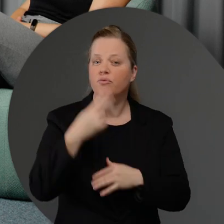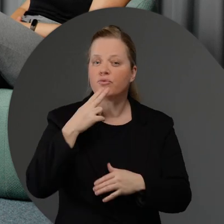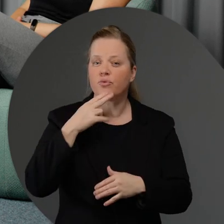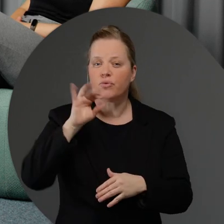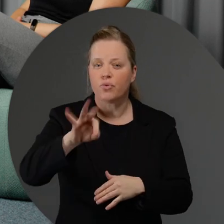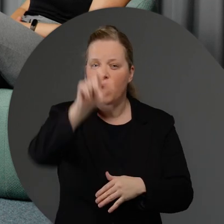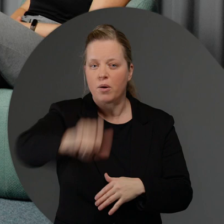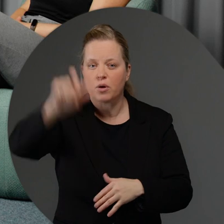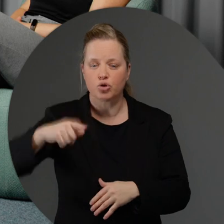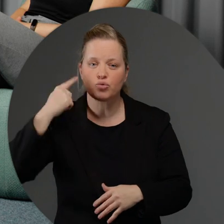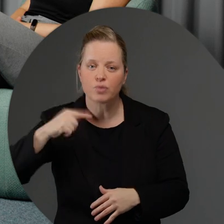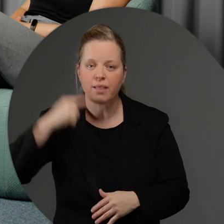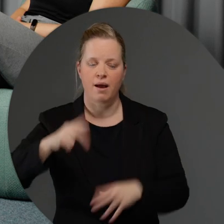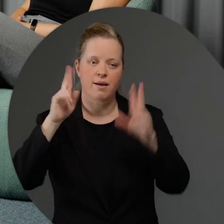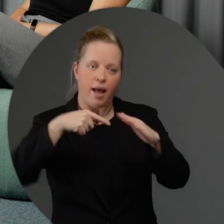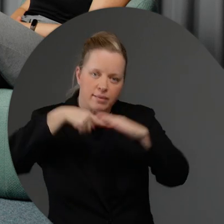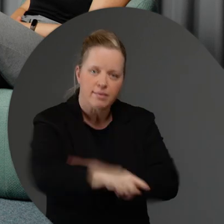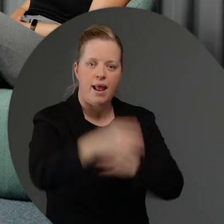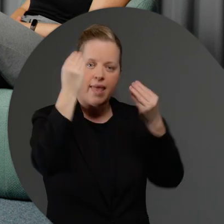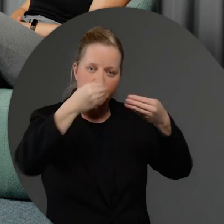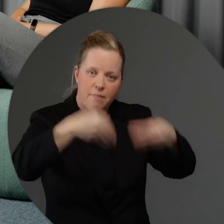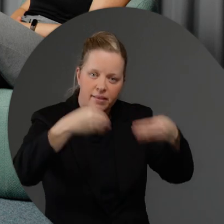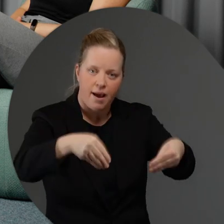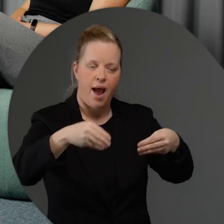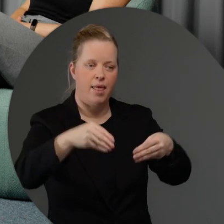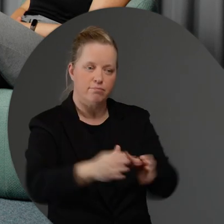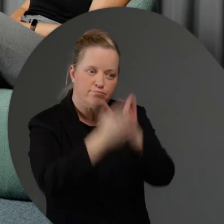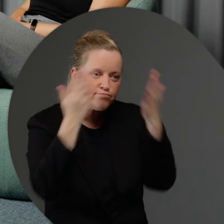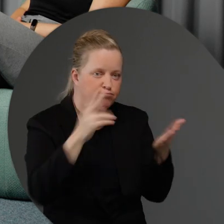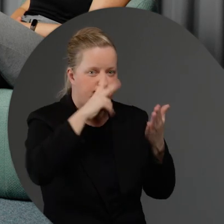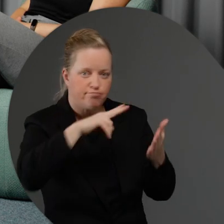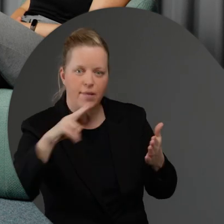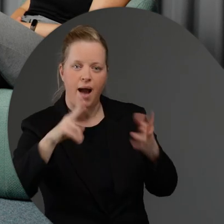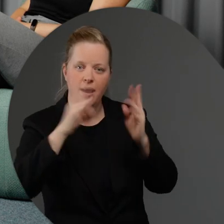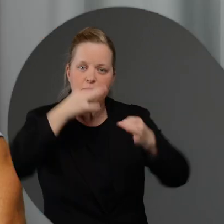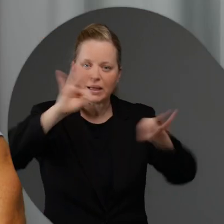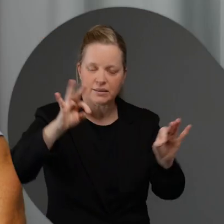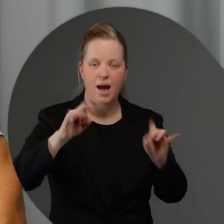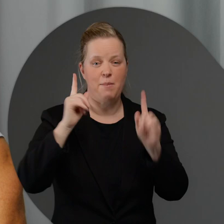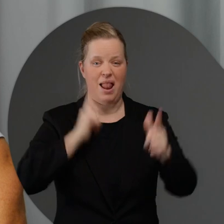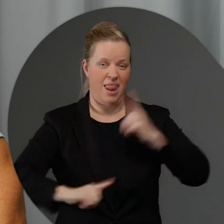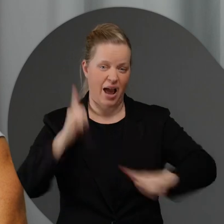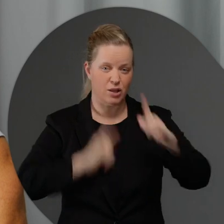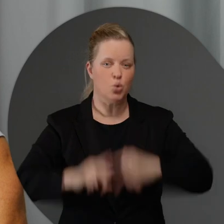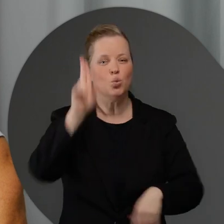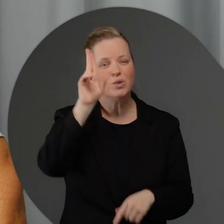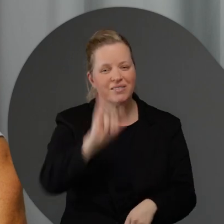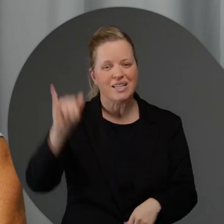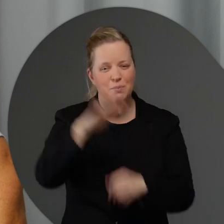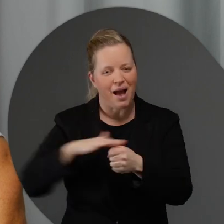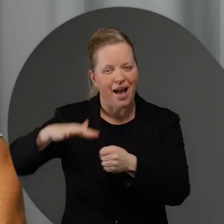für Studierende dann nachher zu den entsprechenden Lernmaterialien. Leider ist jetzt nicht